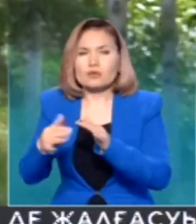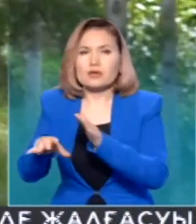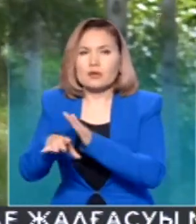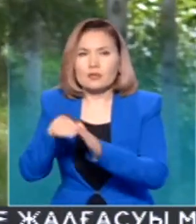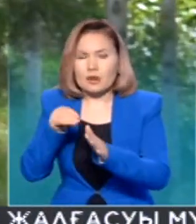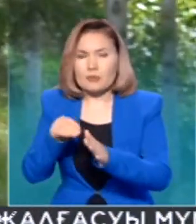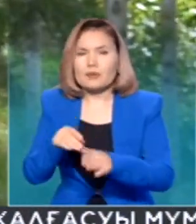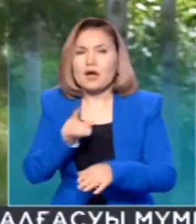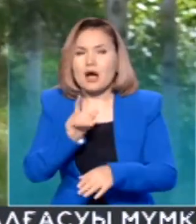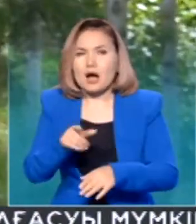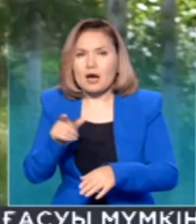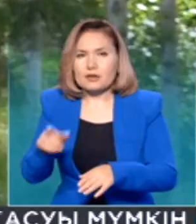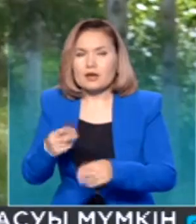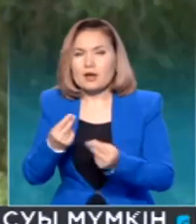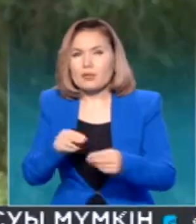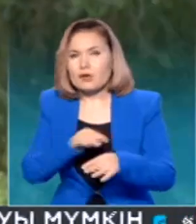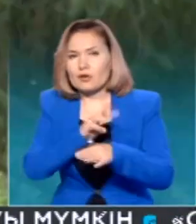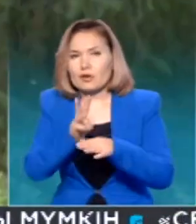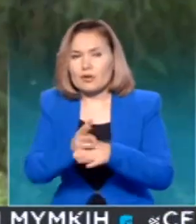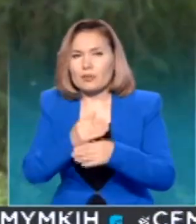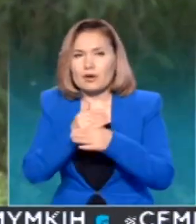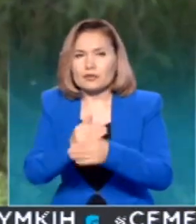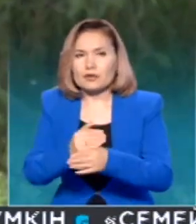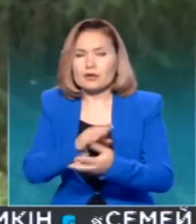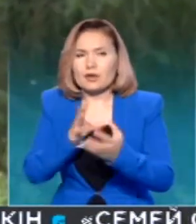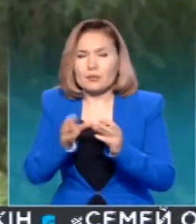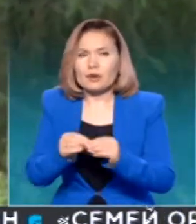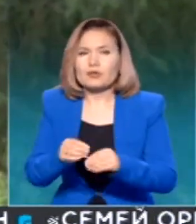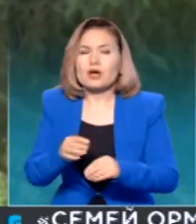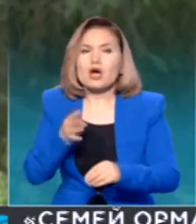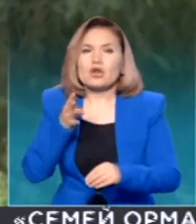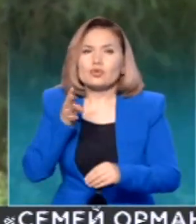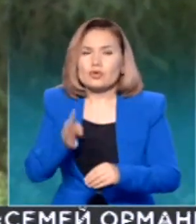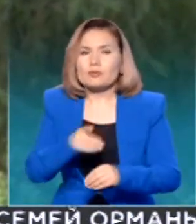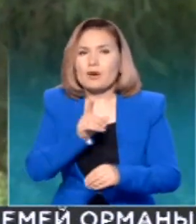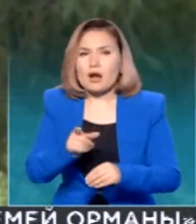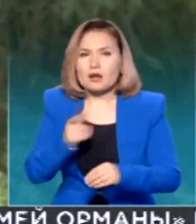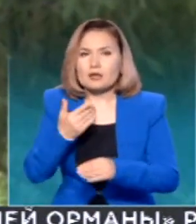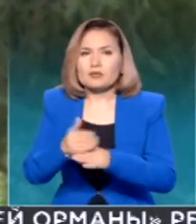бекітіп, сол ауылды қаржыландырамыз. 4 мың адамға несие береміз деген жоспар бар.